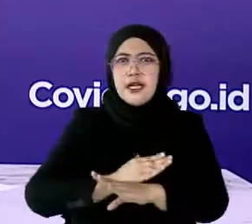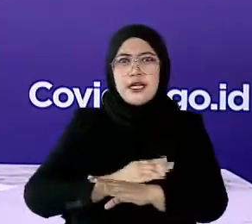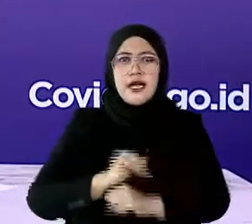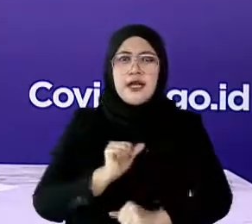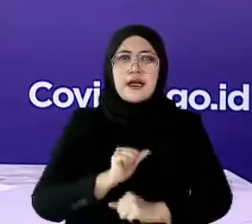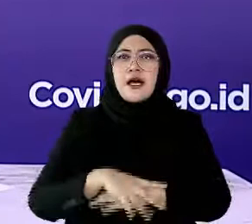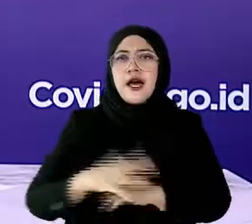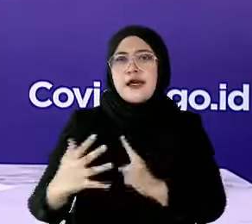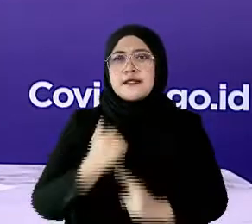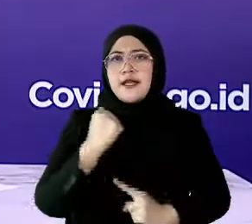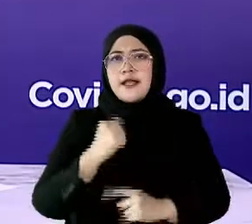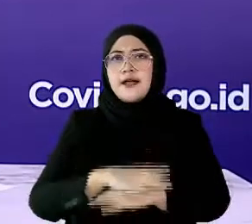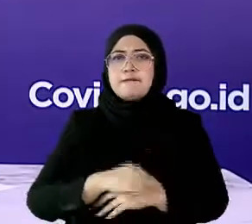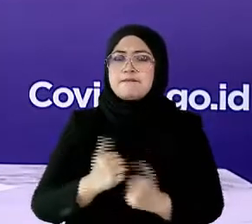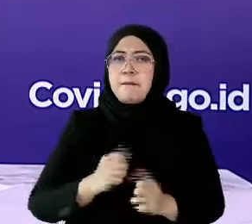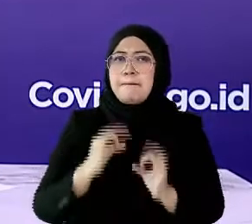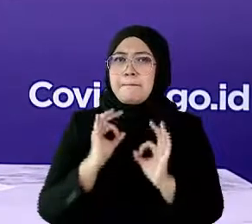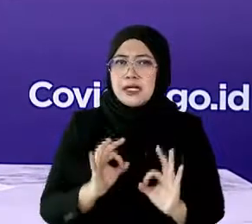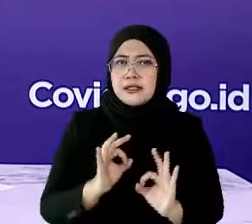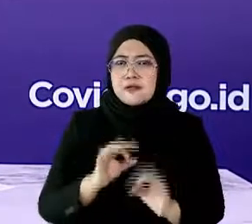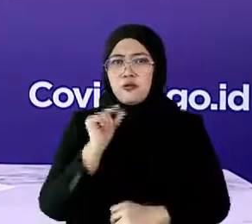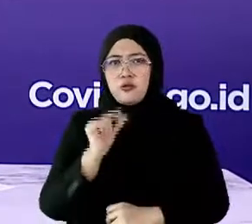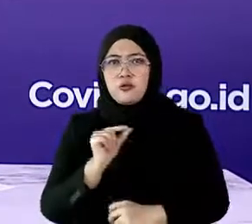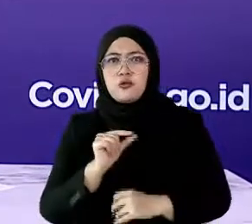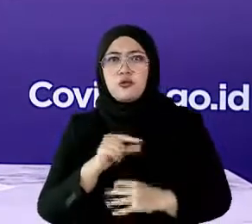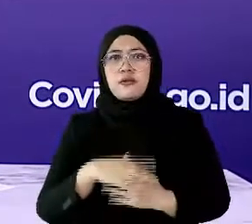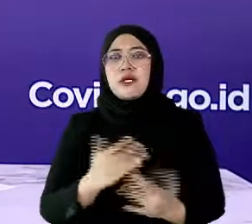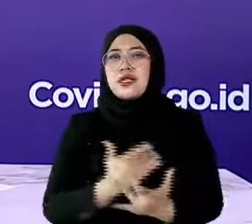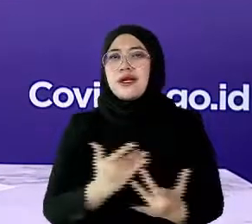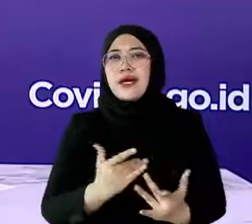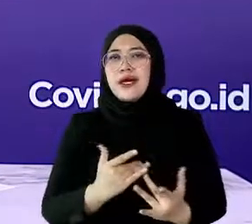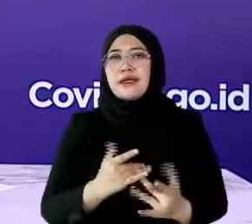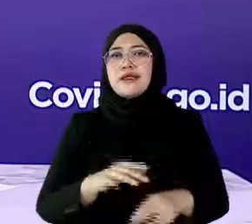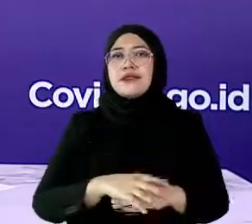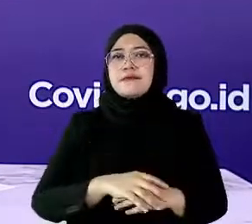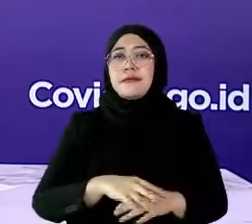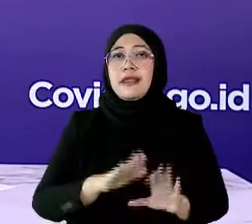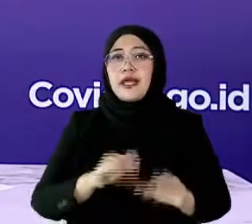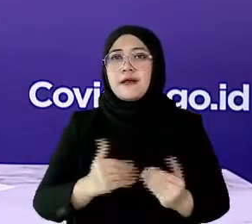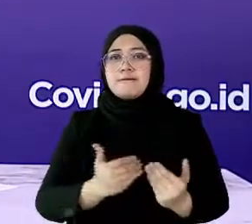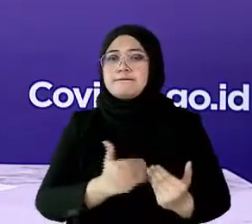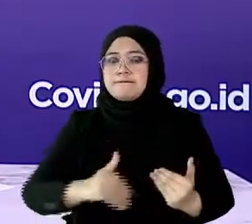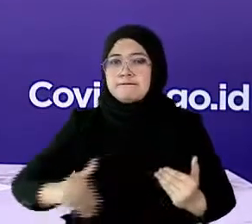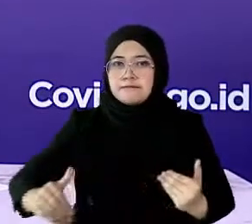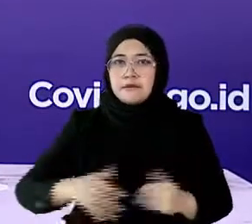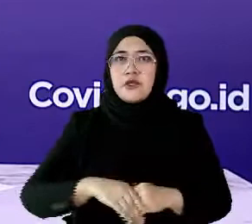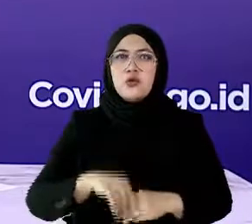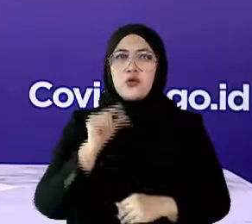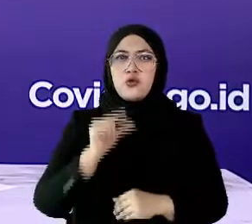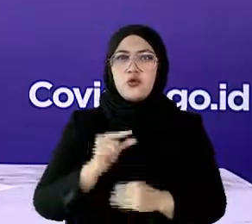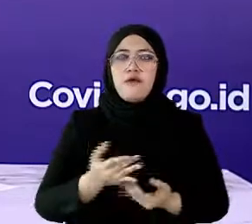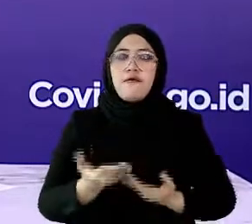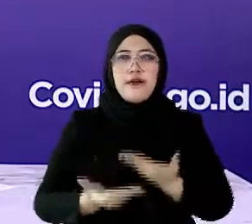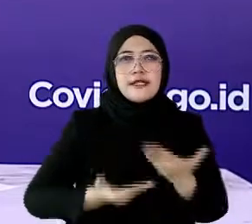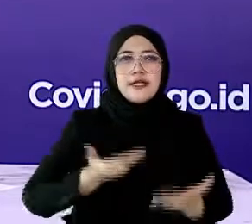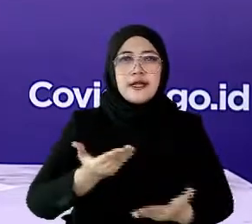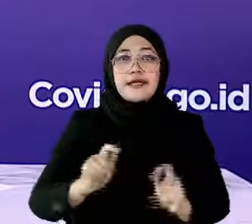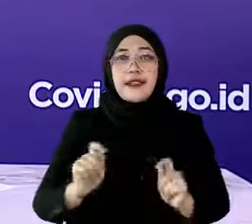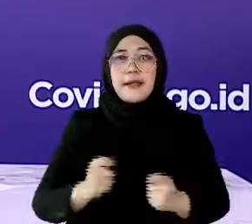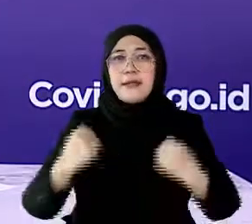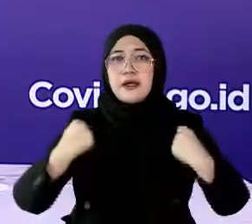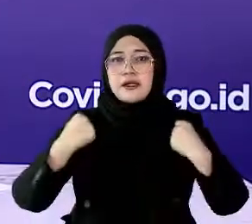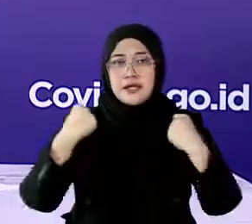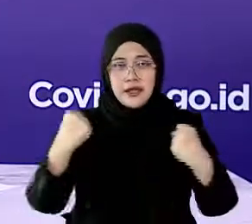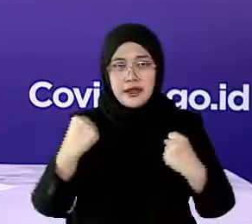efektif dan efisien dan tepat sasaran di tataran mikro Sehingga nantinya tekanan terhadap fasilitas dan tenaga kesehatan